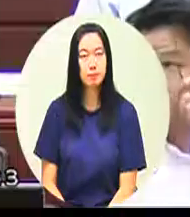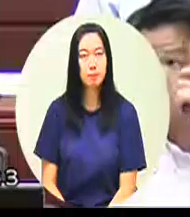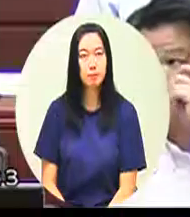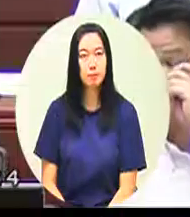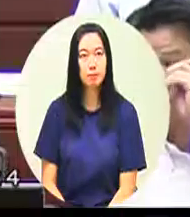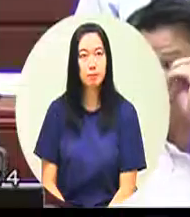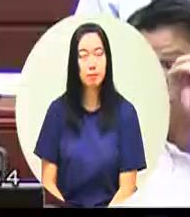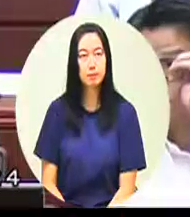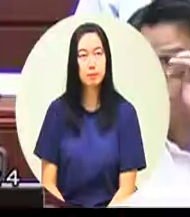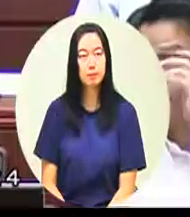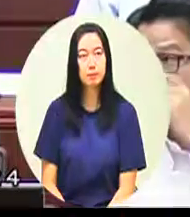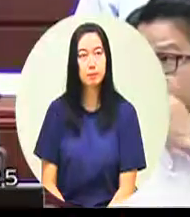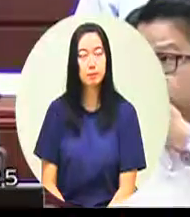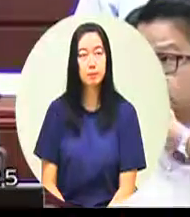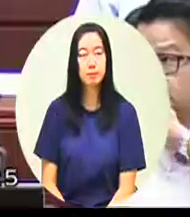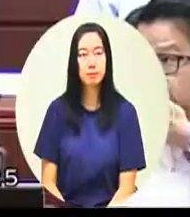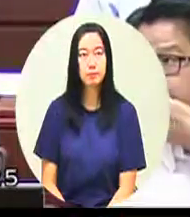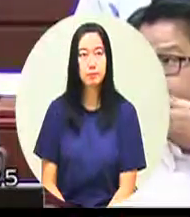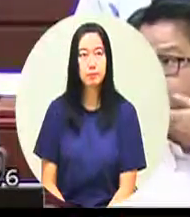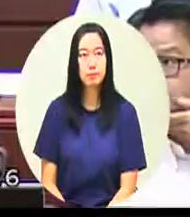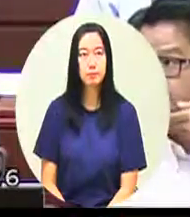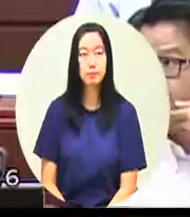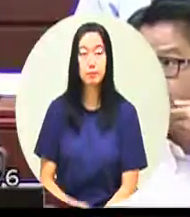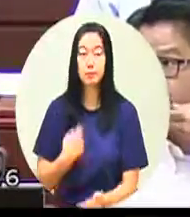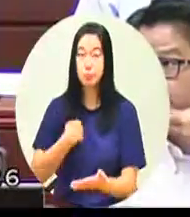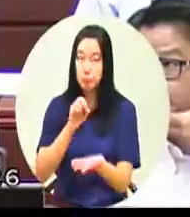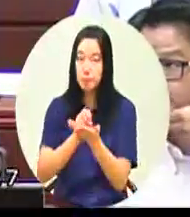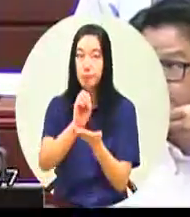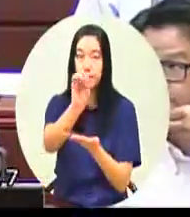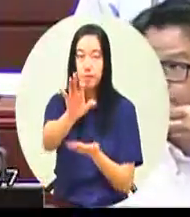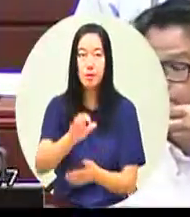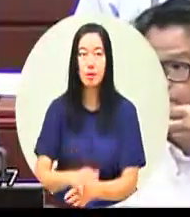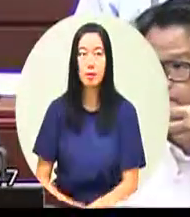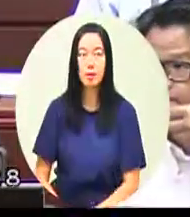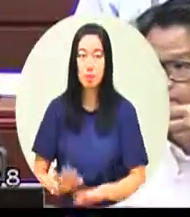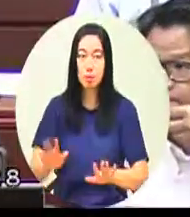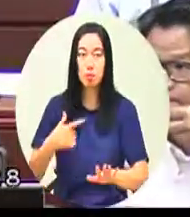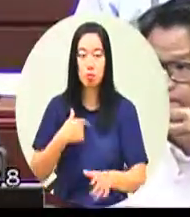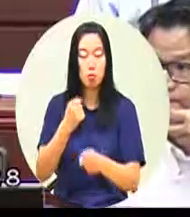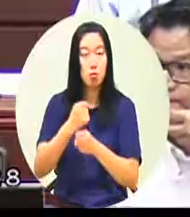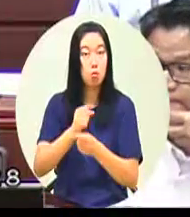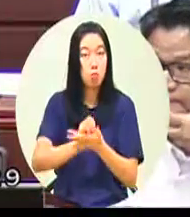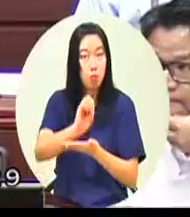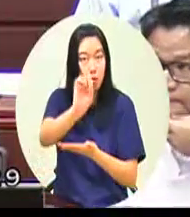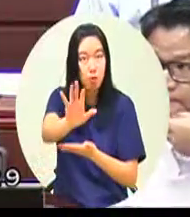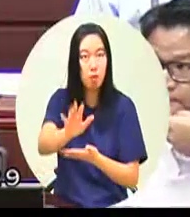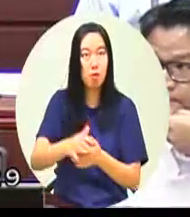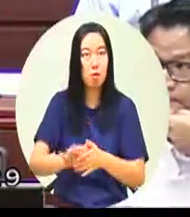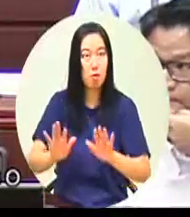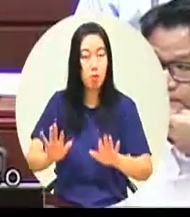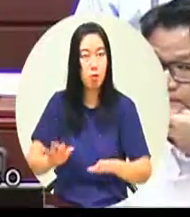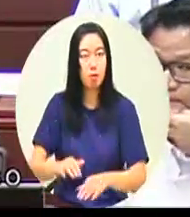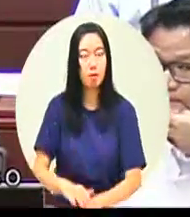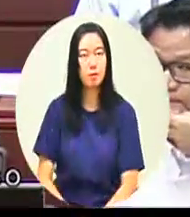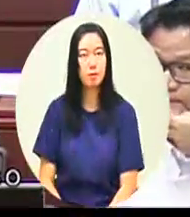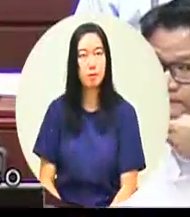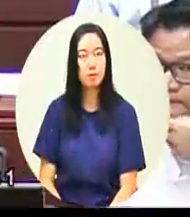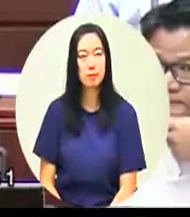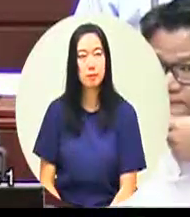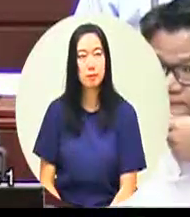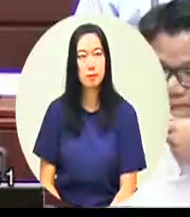好，谢谢主席，谢谢刘员，在这里跟刘员报告，因为我们这个工作报告是今天的工作报告是 没有关系，金额